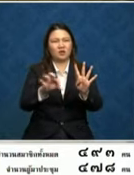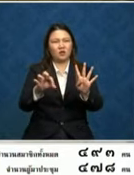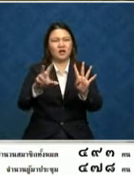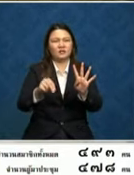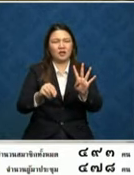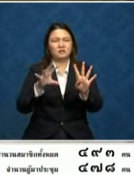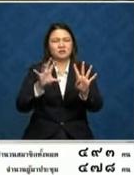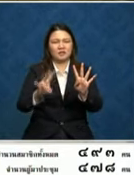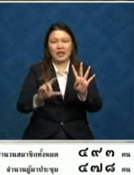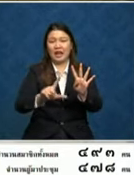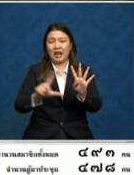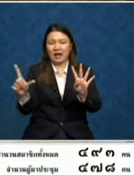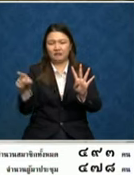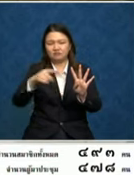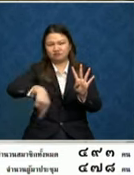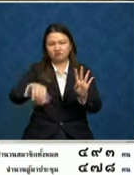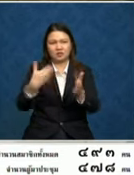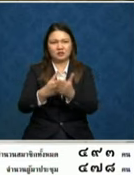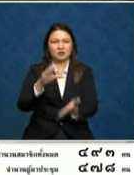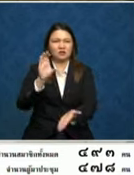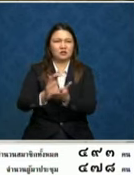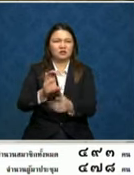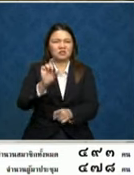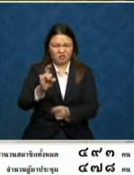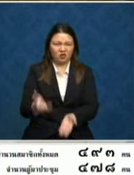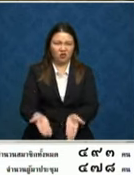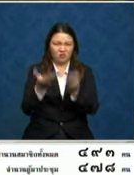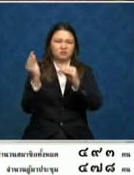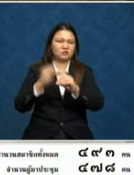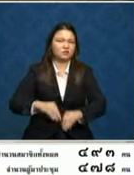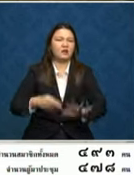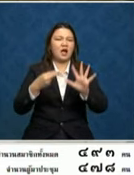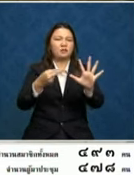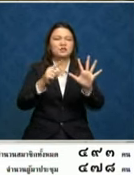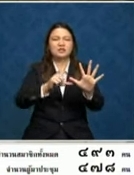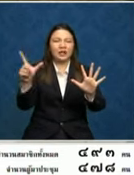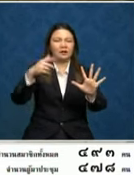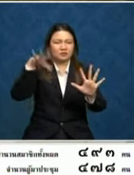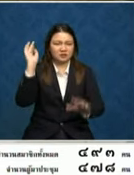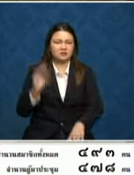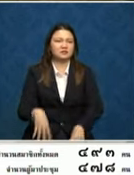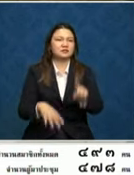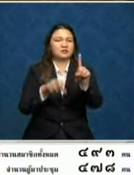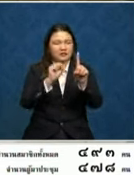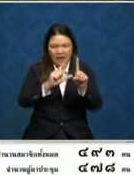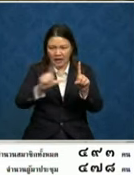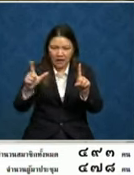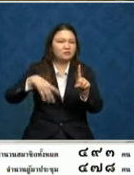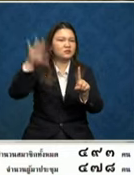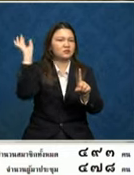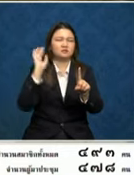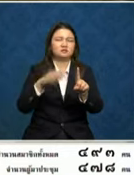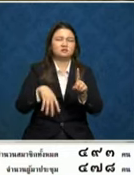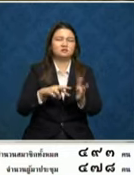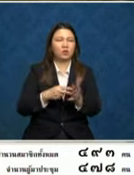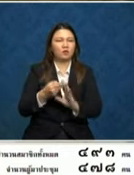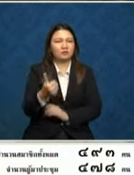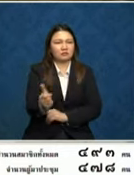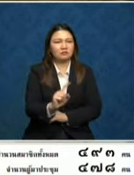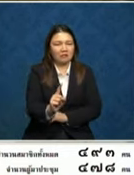4,937 ล้านมันต้องเป็น 50,000 ล้านเป็นแสนล้านธรรมทานที่เคารพแค่เราง